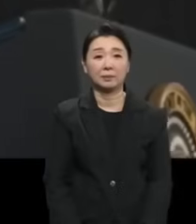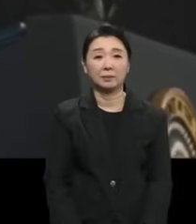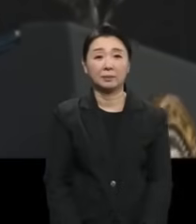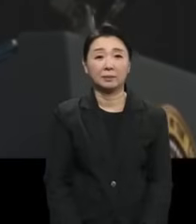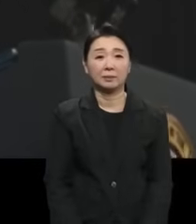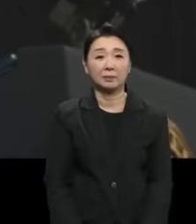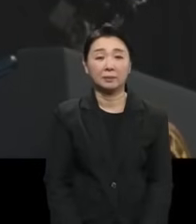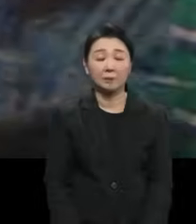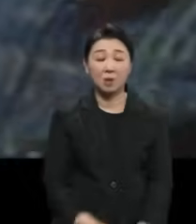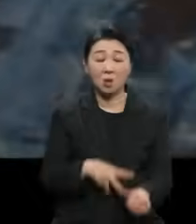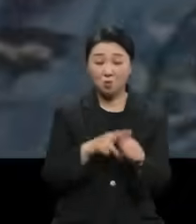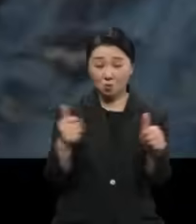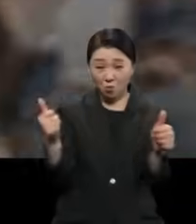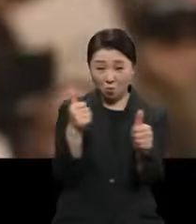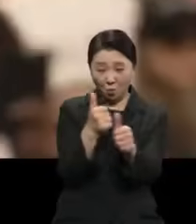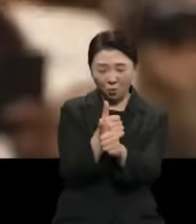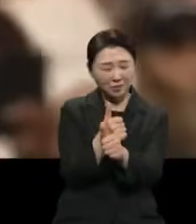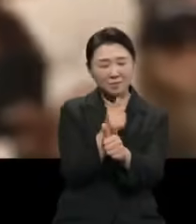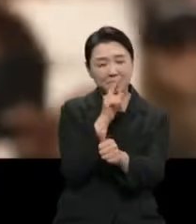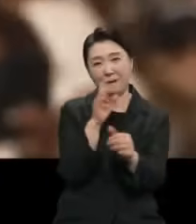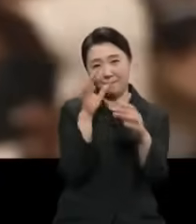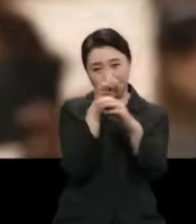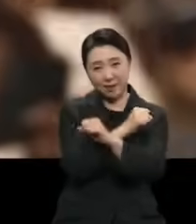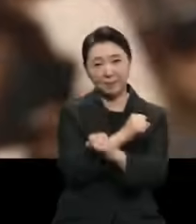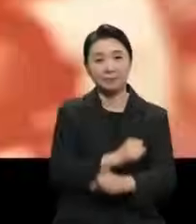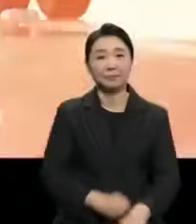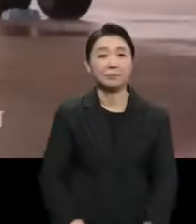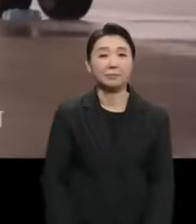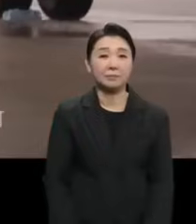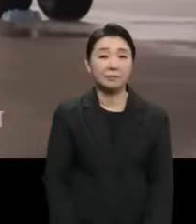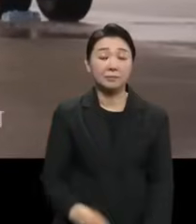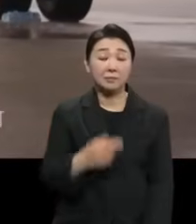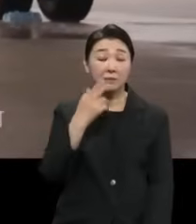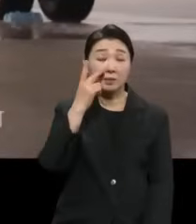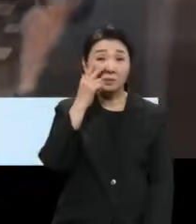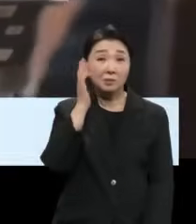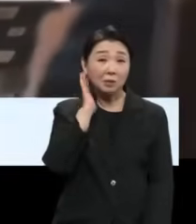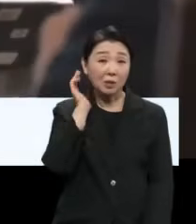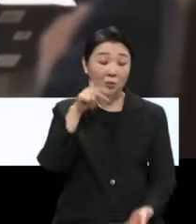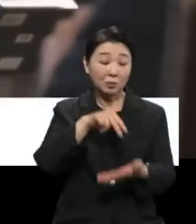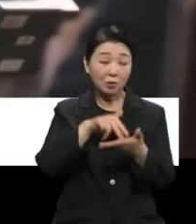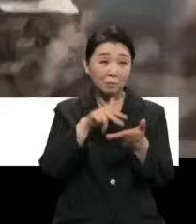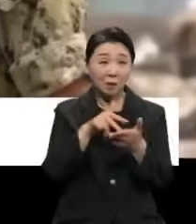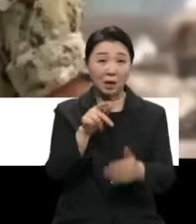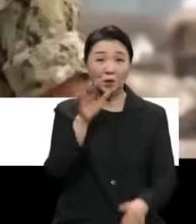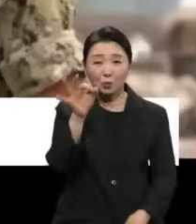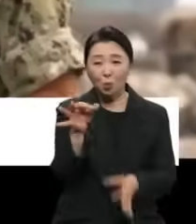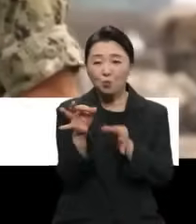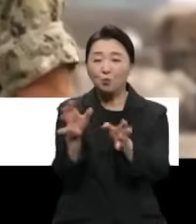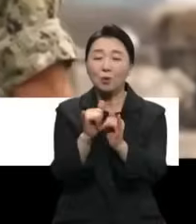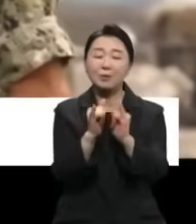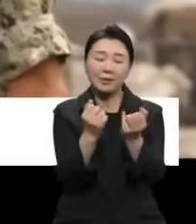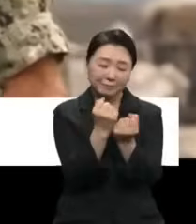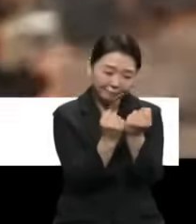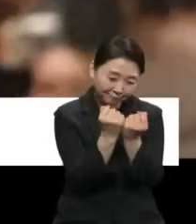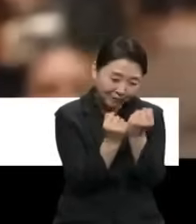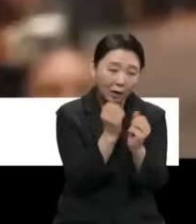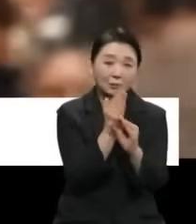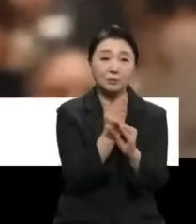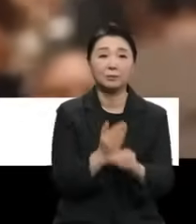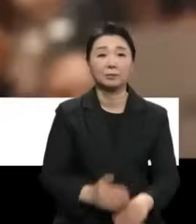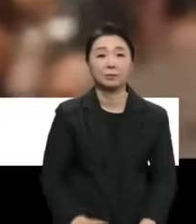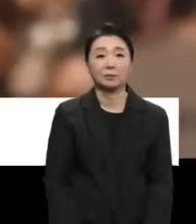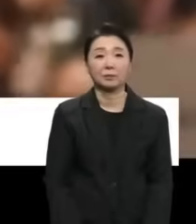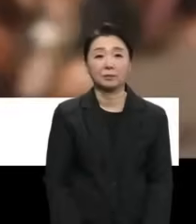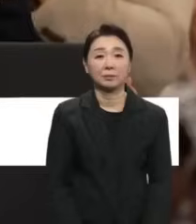일각에서 나오는 후보 교체론을 일축한 겁니다. 바이든 측은 고액 후원자들에 대한 설득 작업도 속도를 내고 있는 걸로